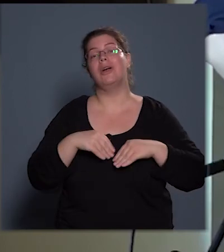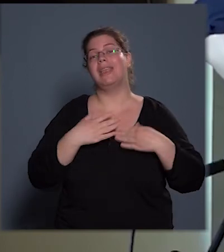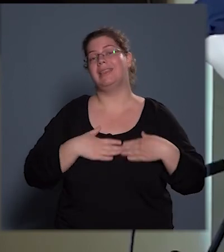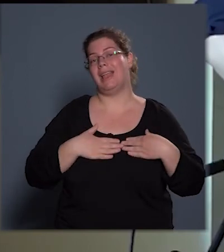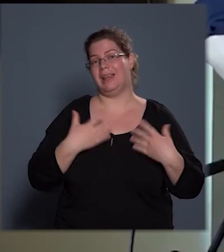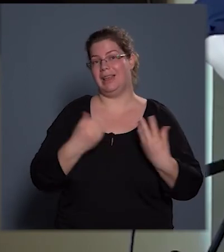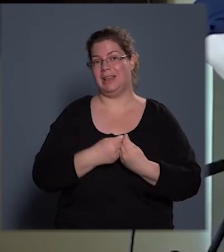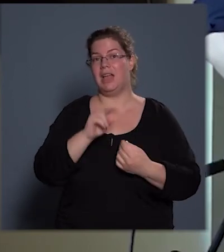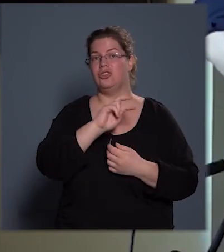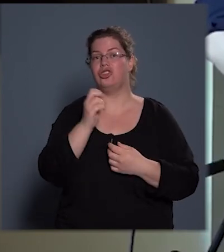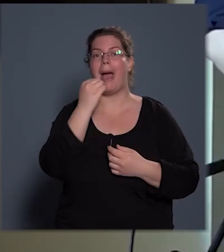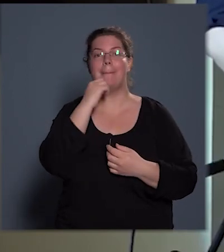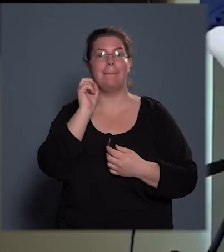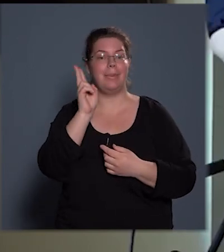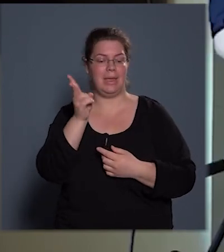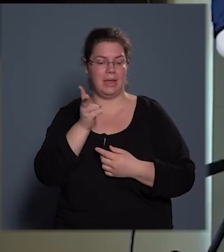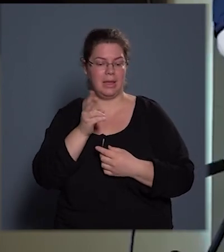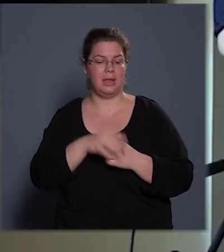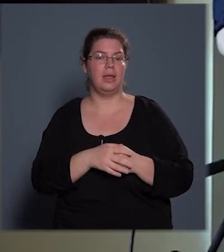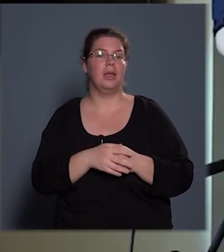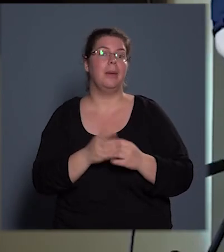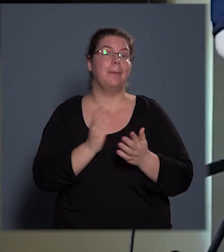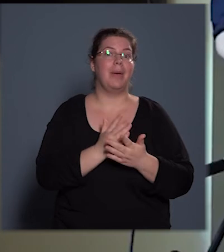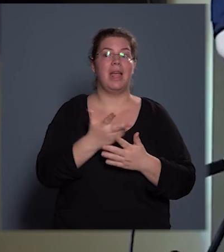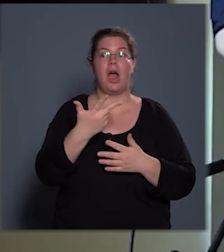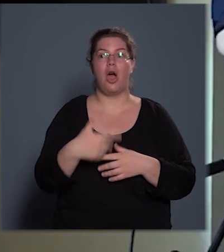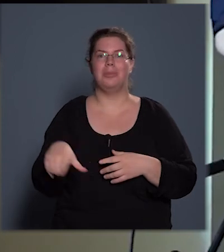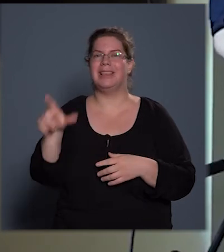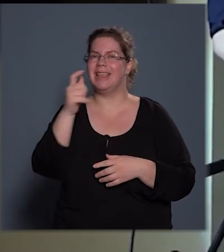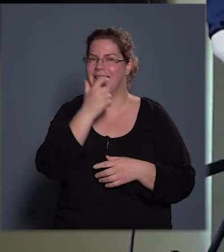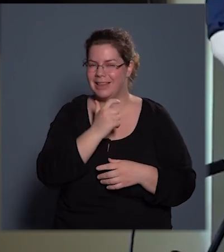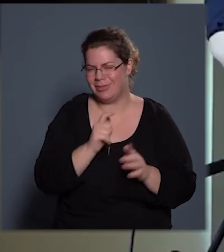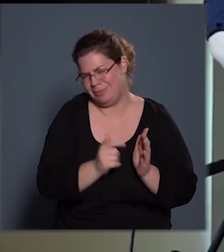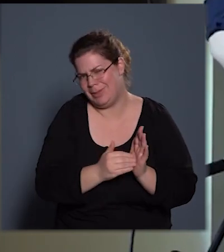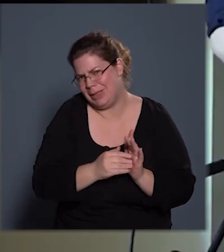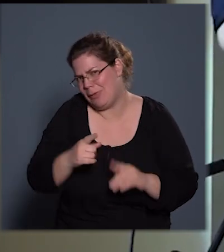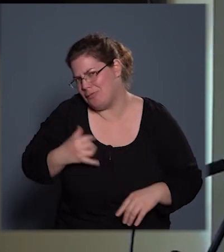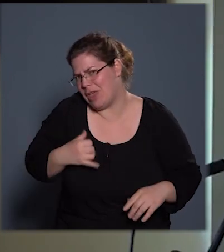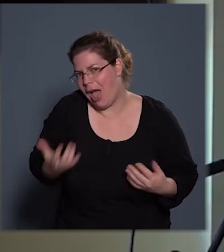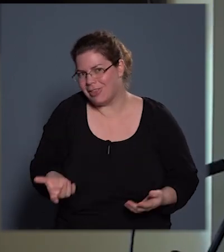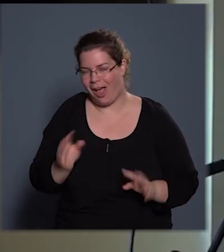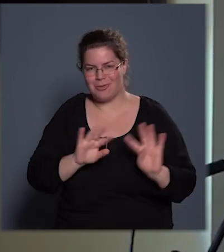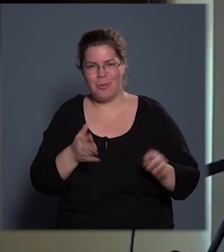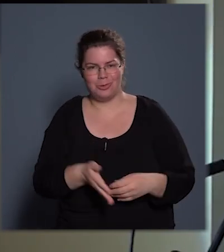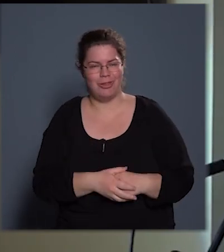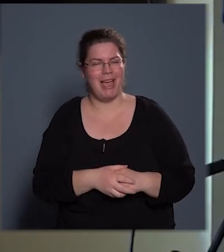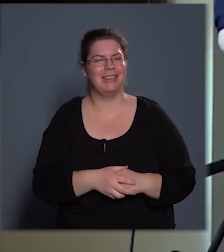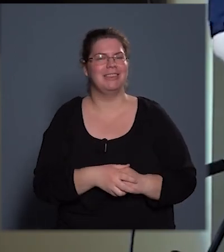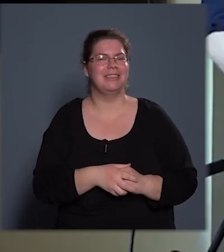szeretettel Zsámbék, én már 32 éves, még ilyen fiatal kórusát,